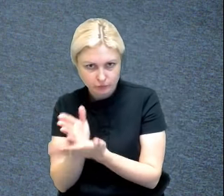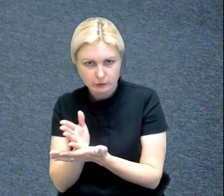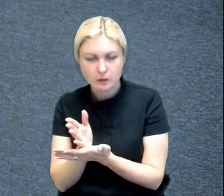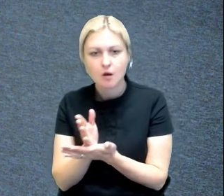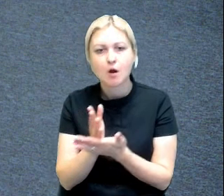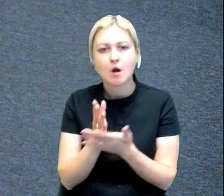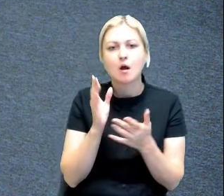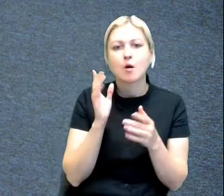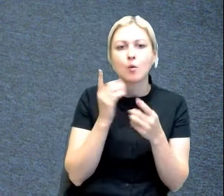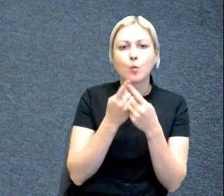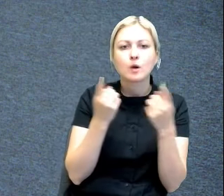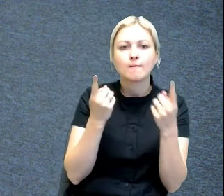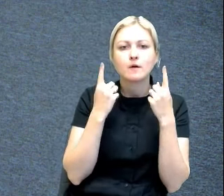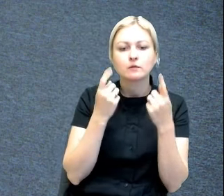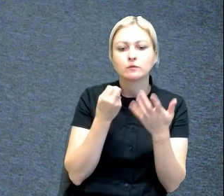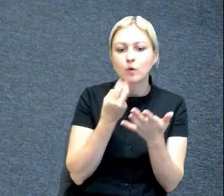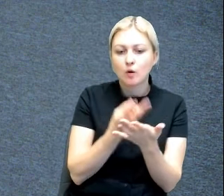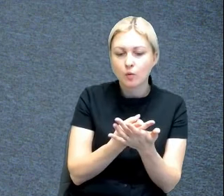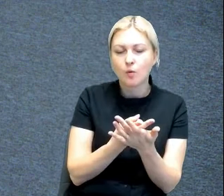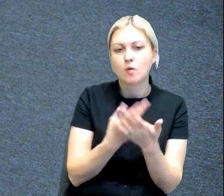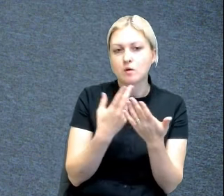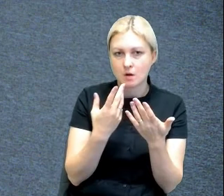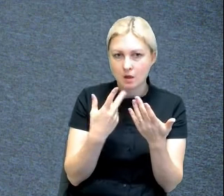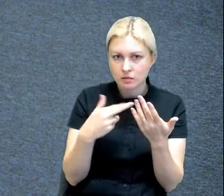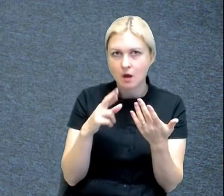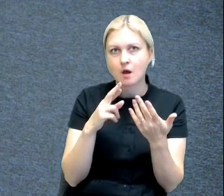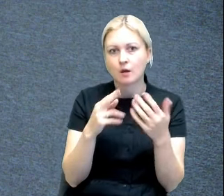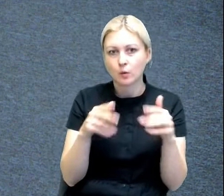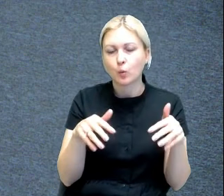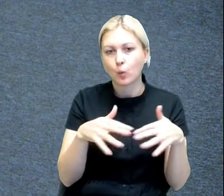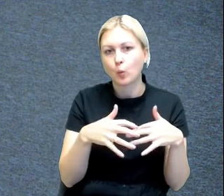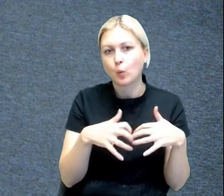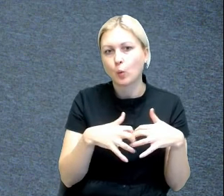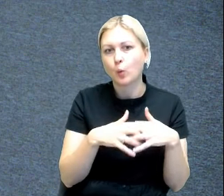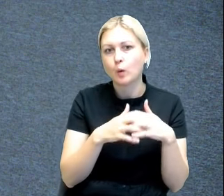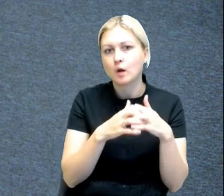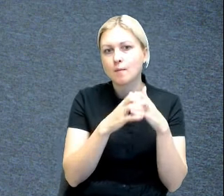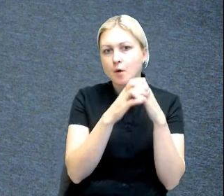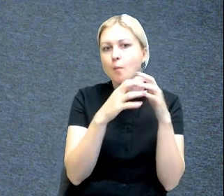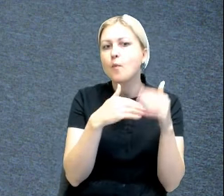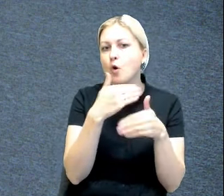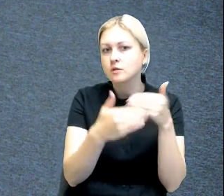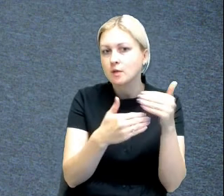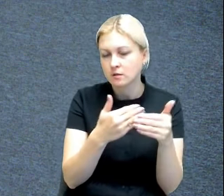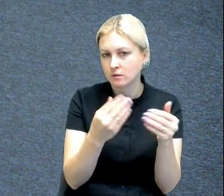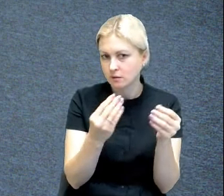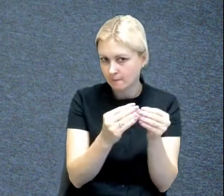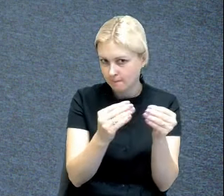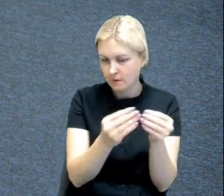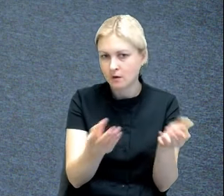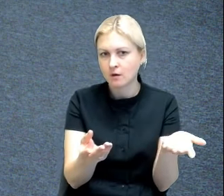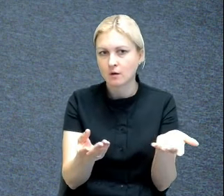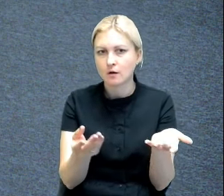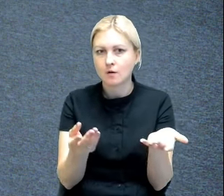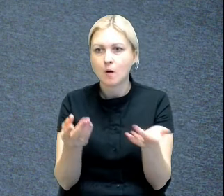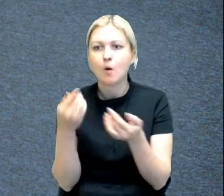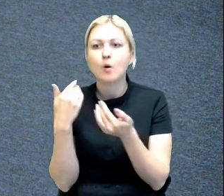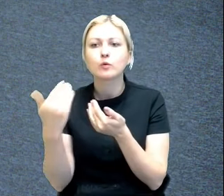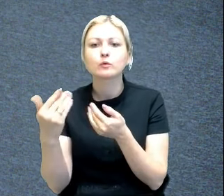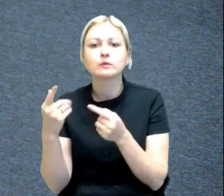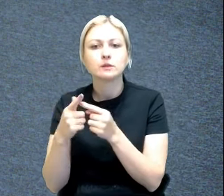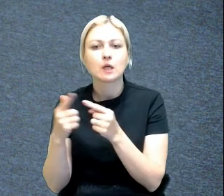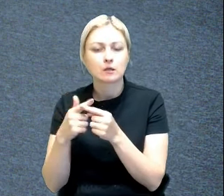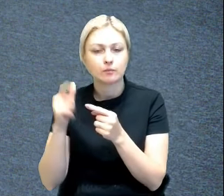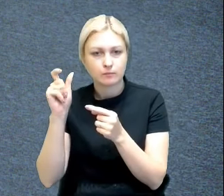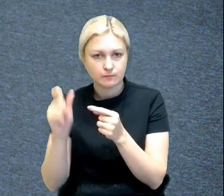daug iššūkių tai tai kas ką klaidina ir jūs kaip stebėtojų tarybos narys toliau ir kalbate kad